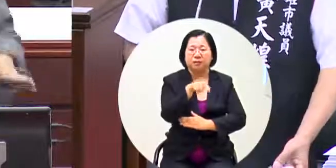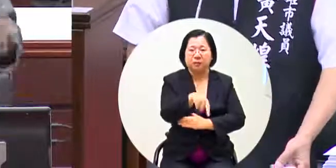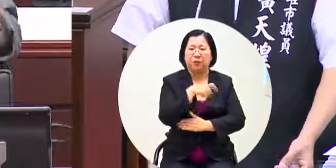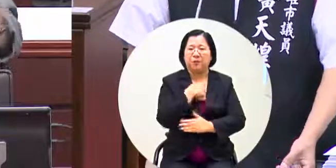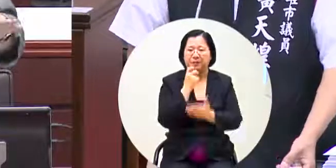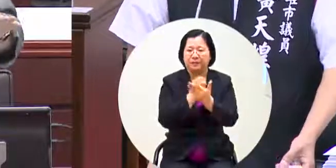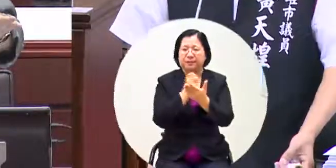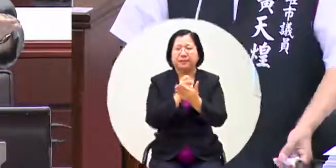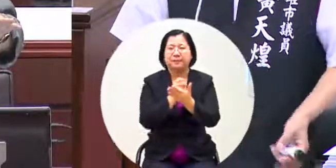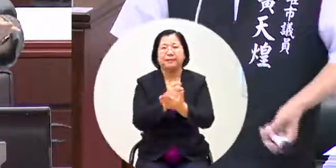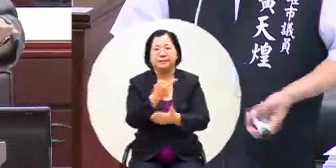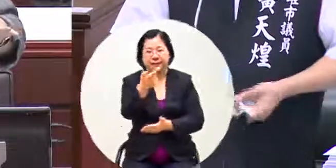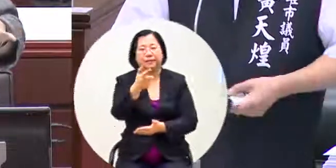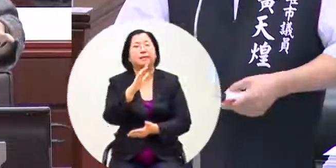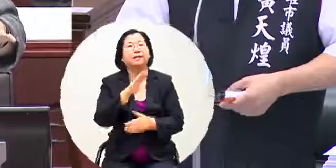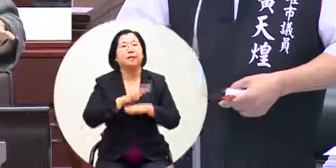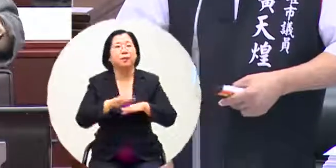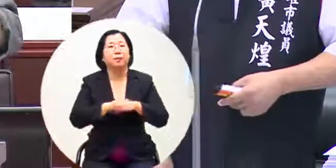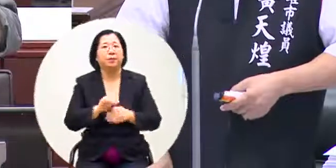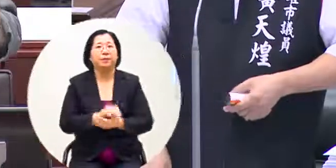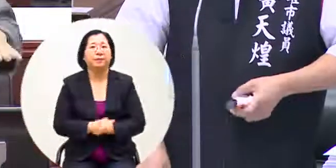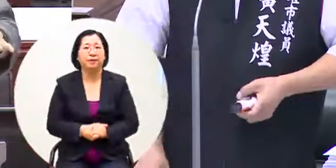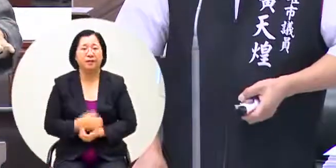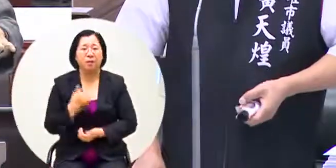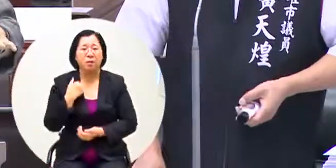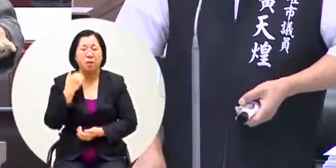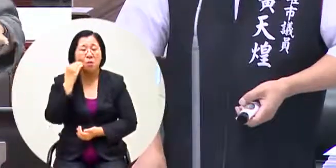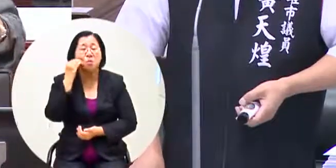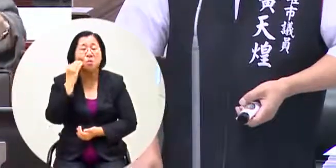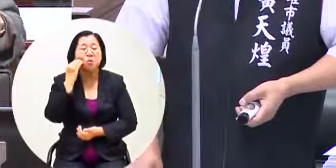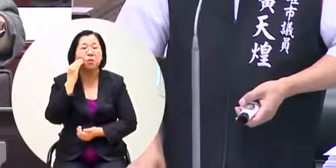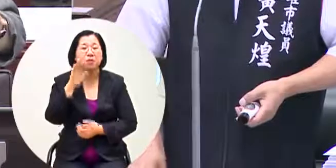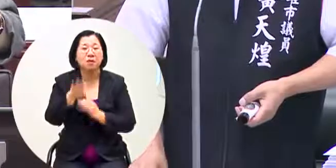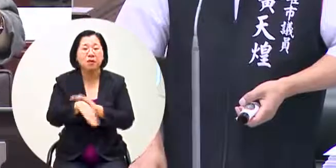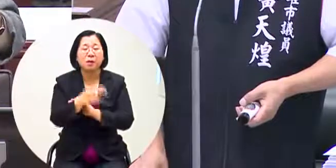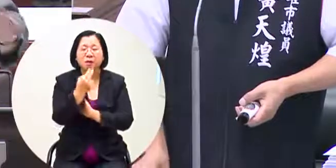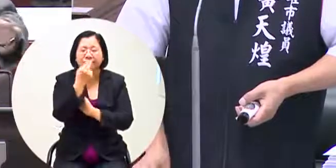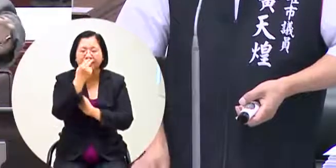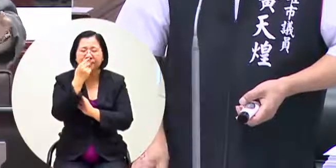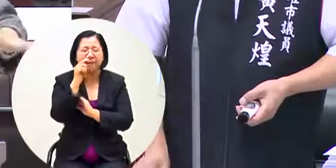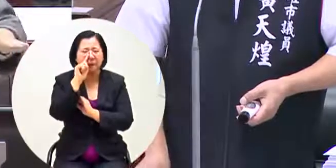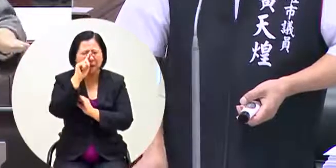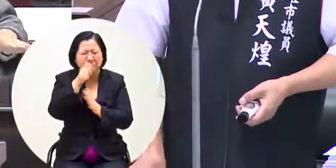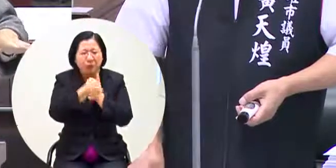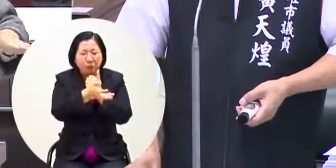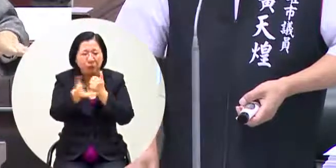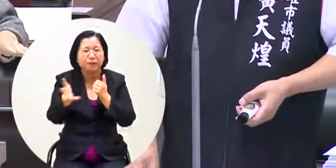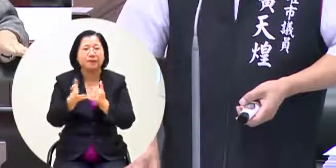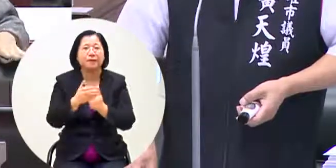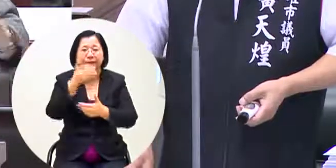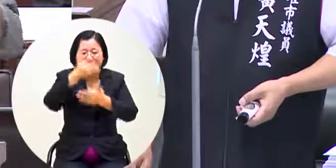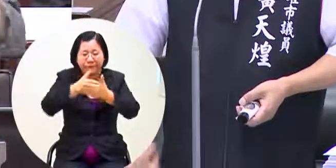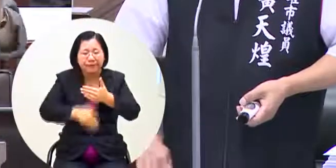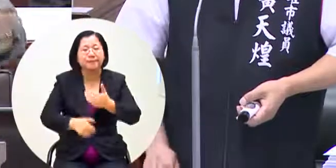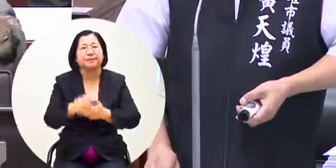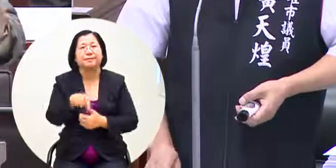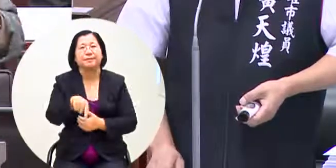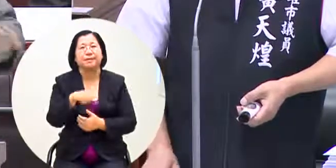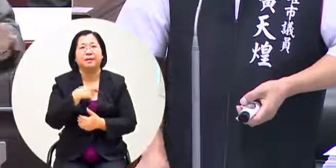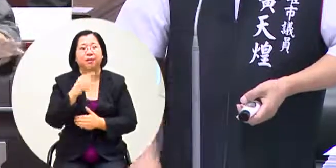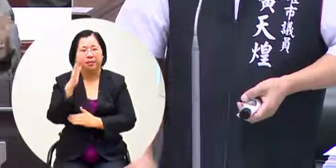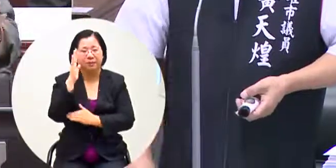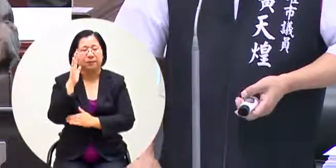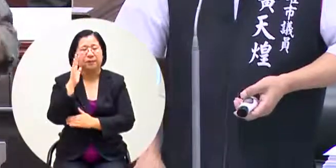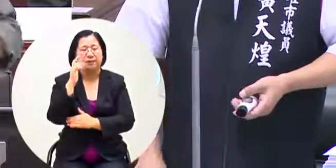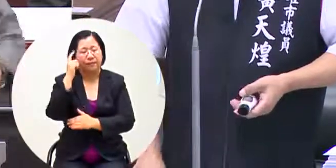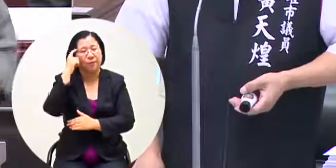减少污染吼的产业，啊，高雄市政府才会考虑吼减少、